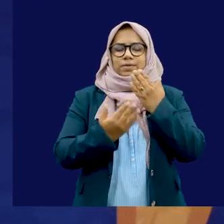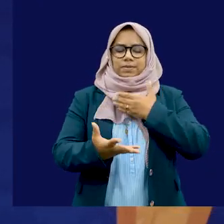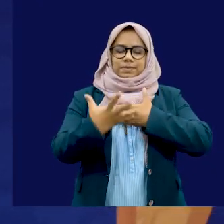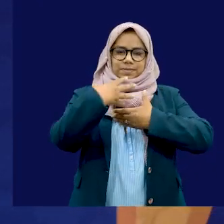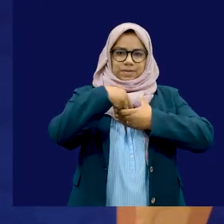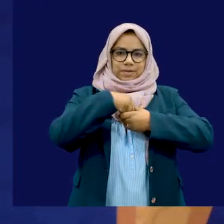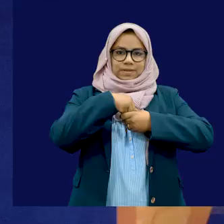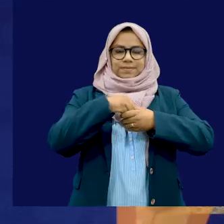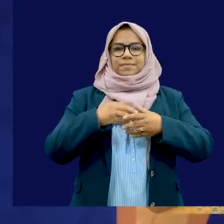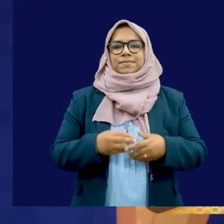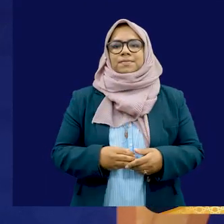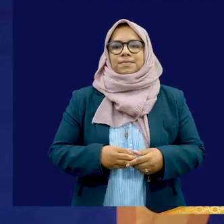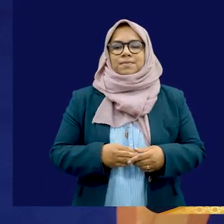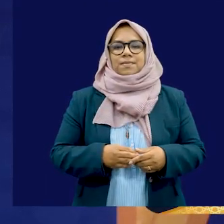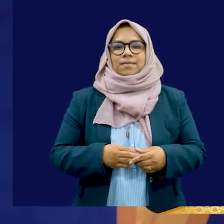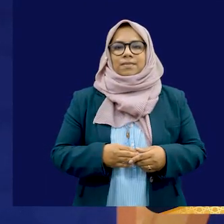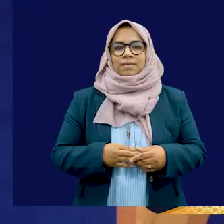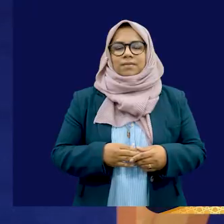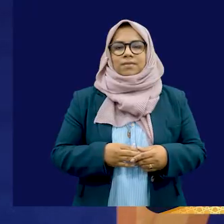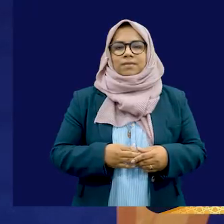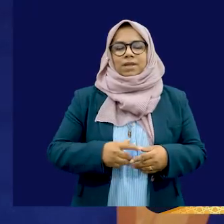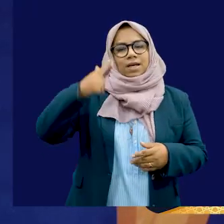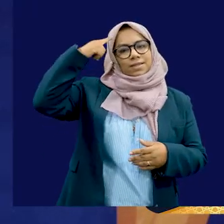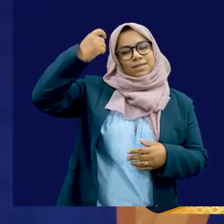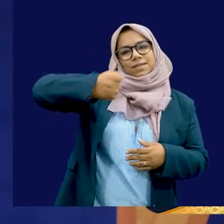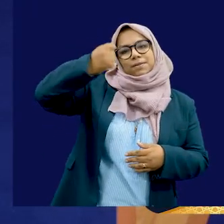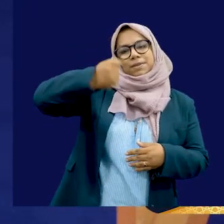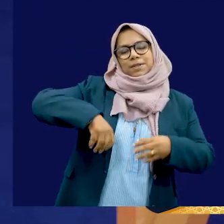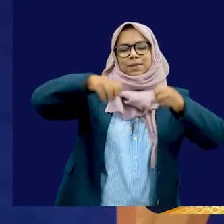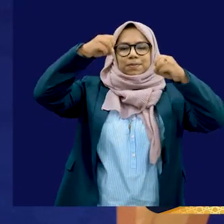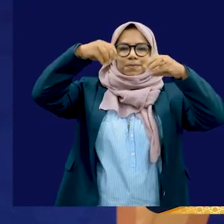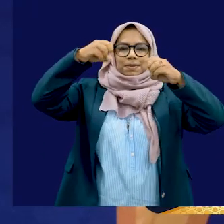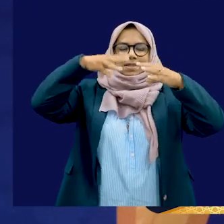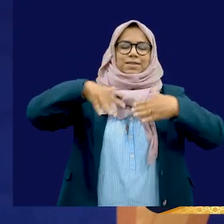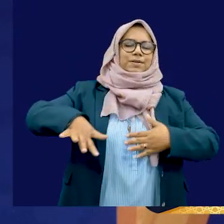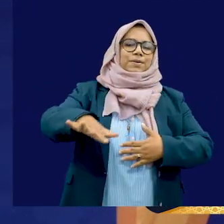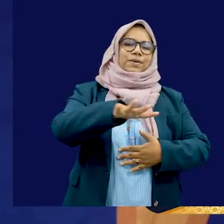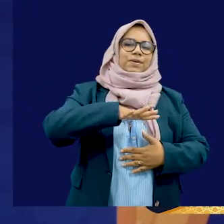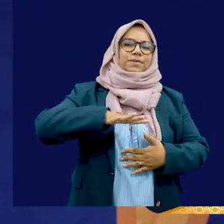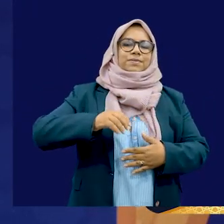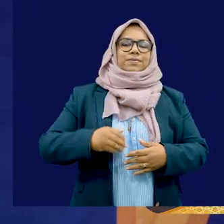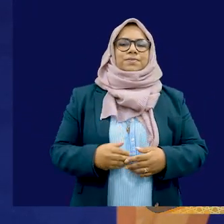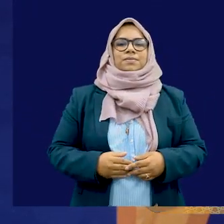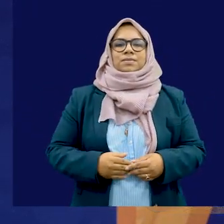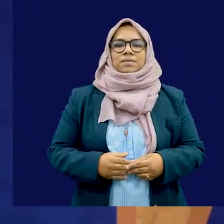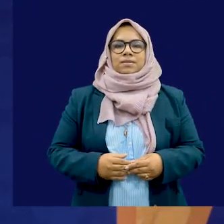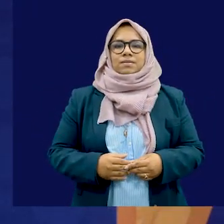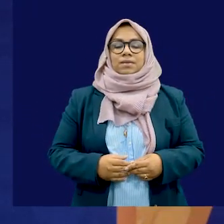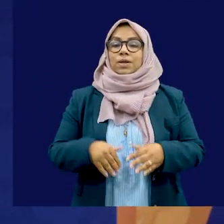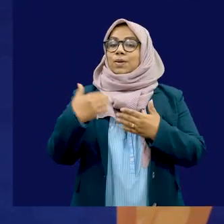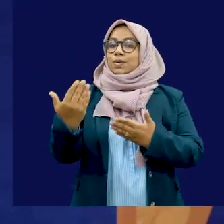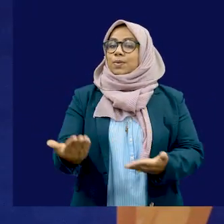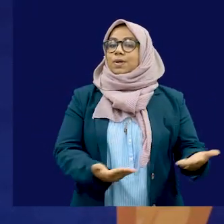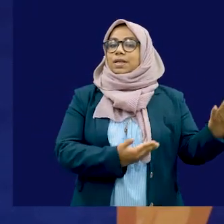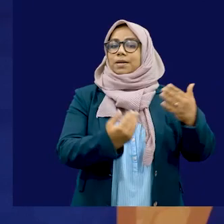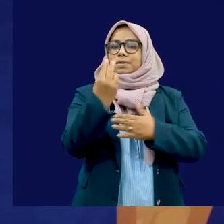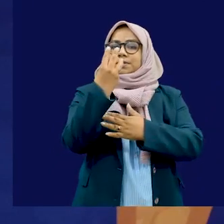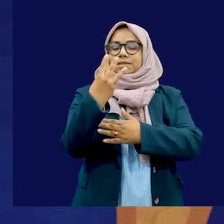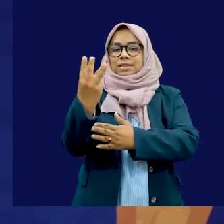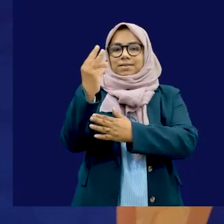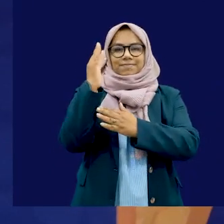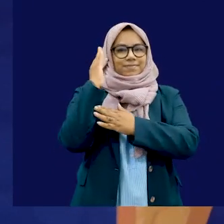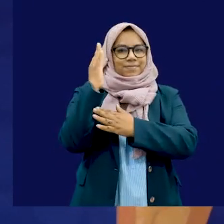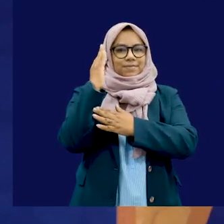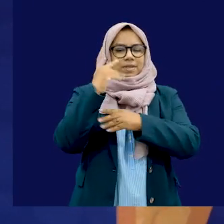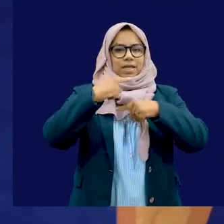آله وأصحابه أجمعين. Assalamu alaikum wa rahmatullahi wa barakatuh. Welcome to the third